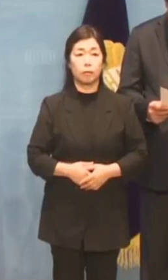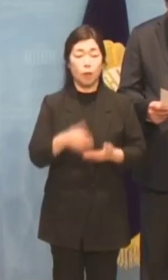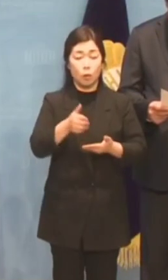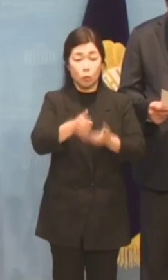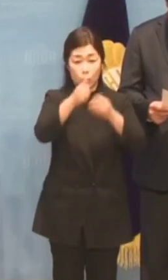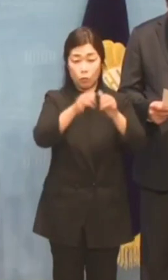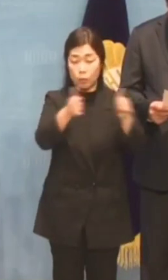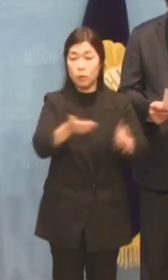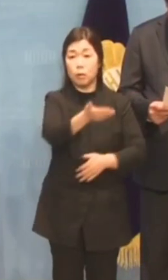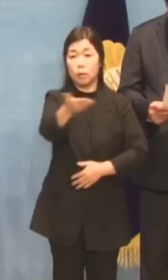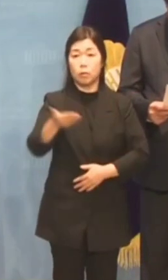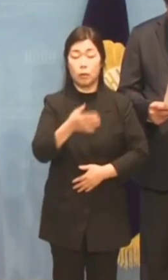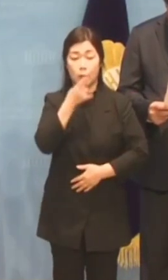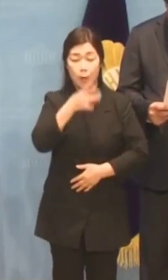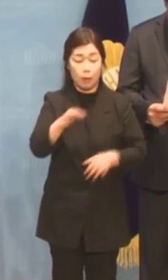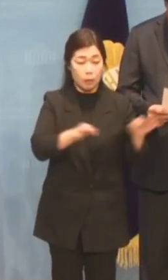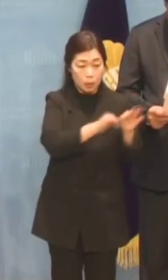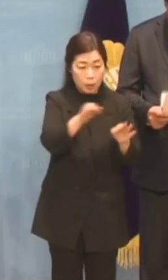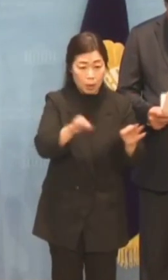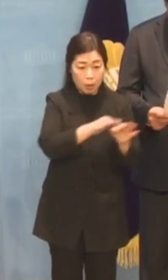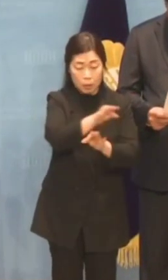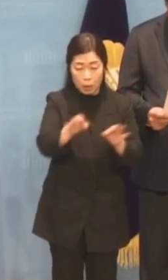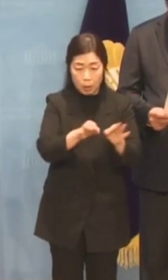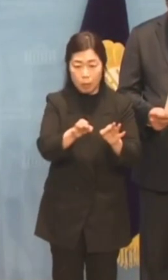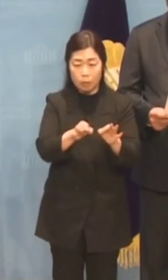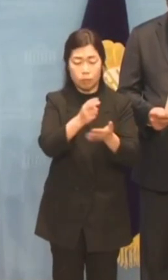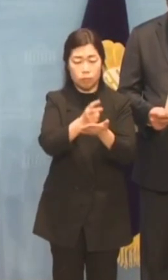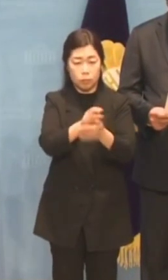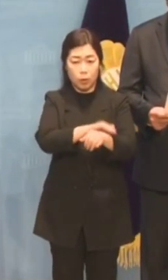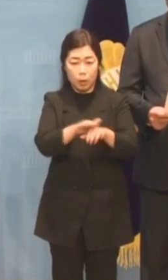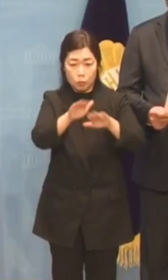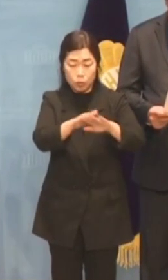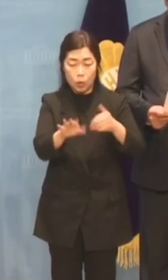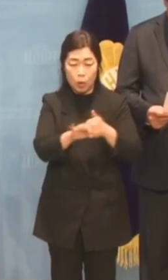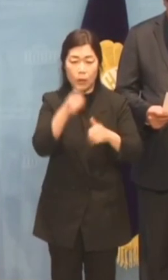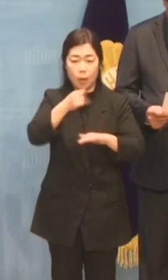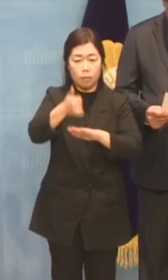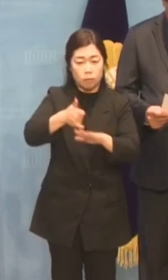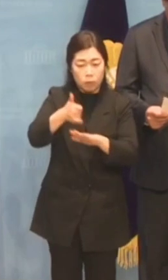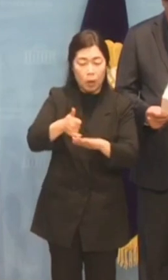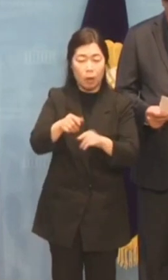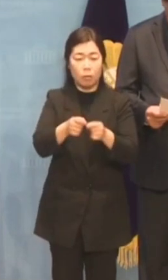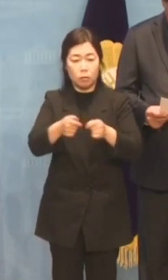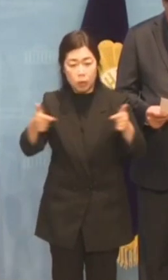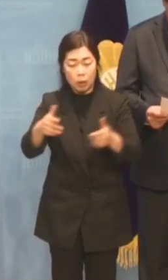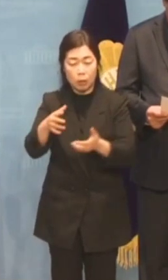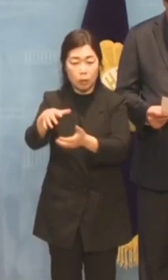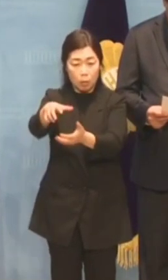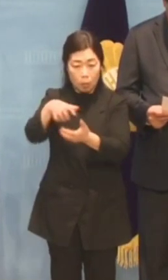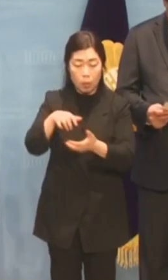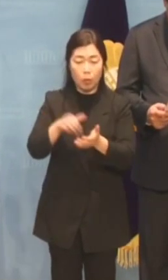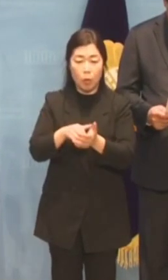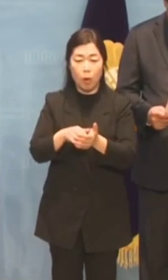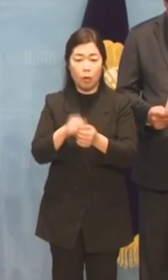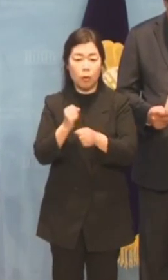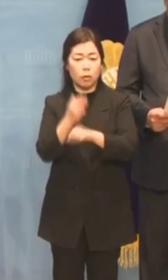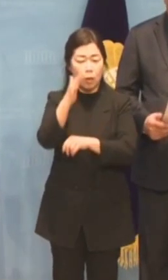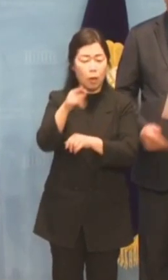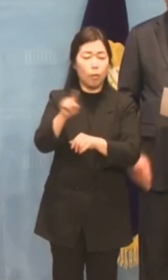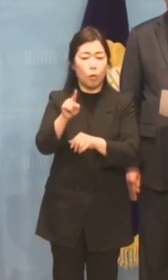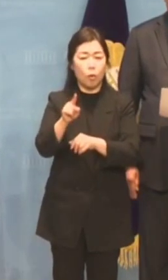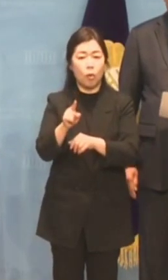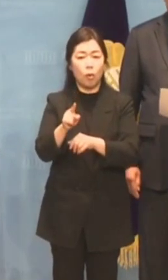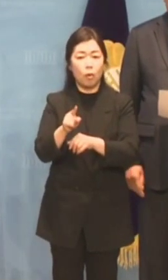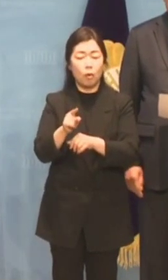존경하는 국민 여러분, 쌀 시장 경기를 의무화하면 쌀 재배 면적과 생산량이 늘어나 쌀 과잉 구조가 더